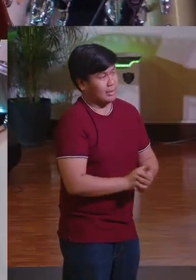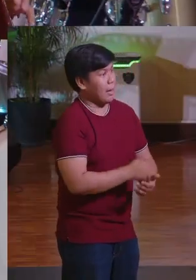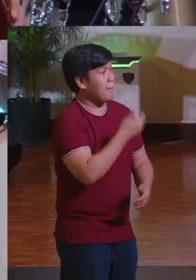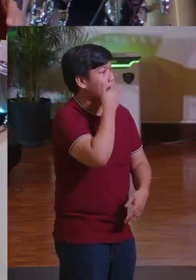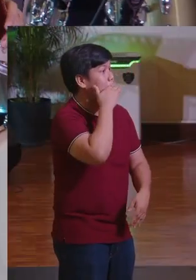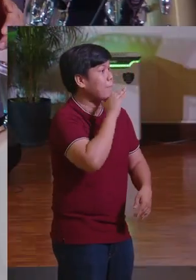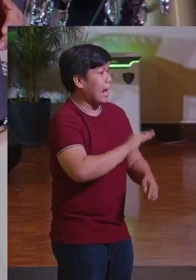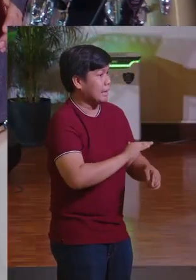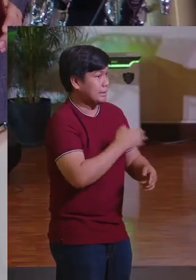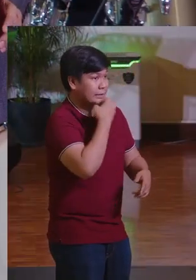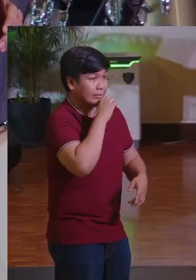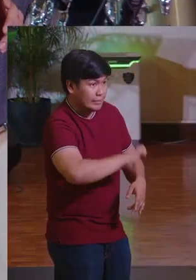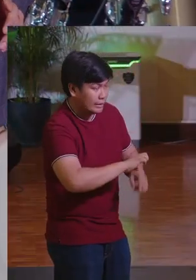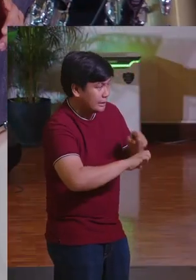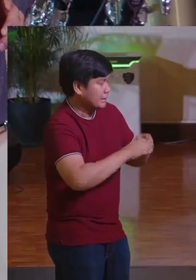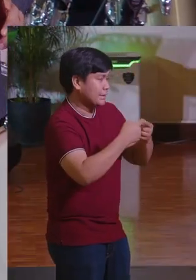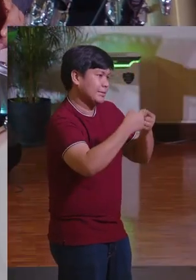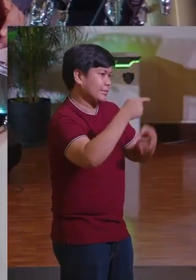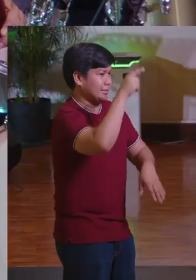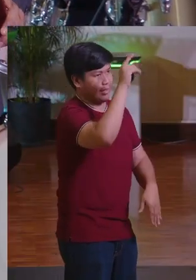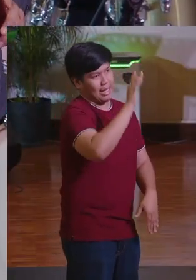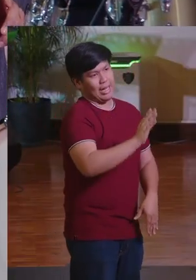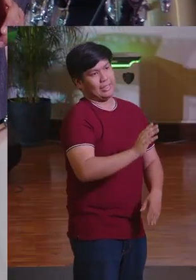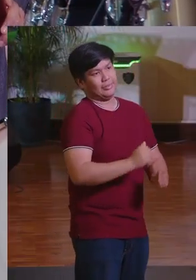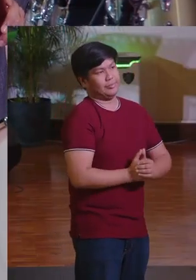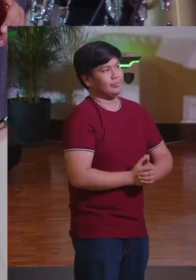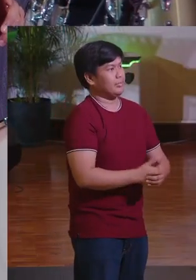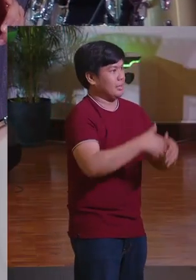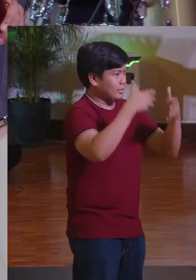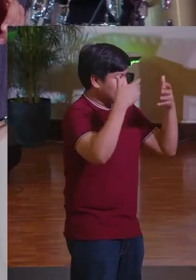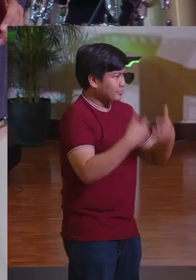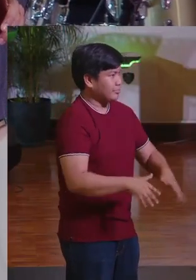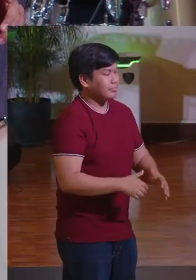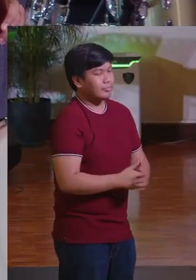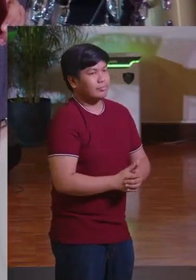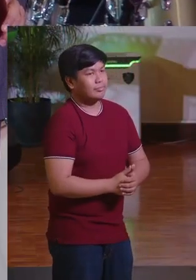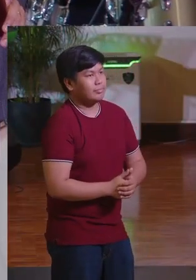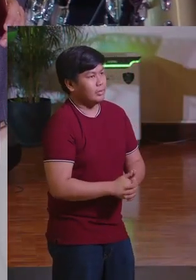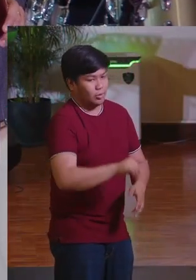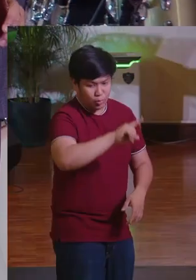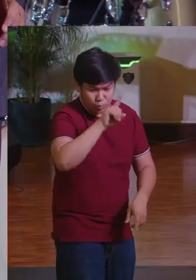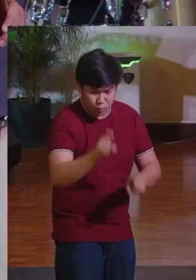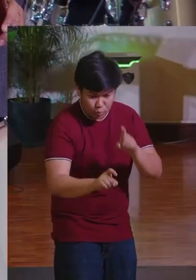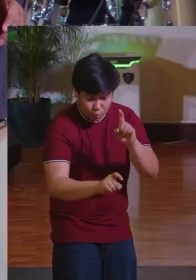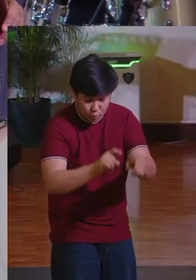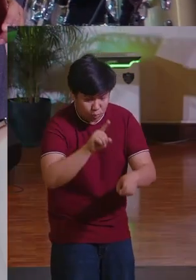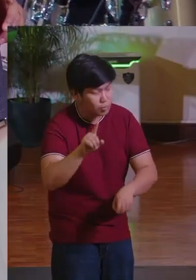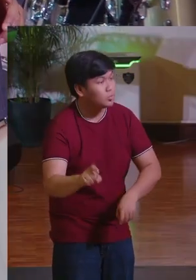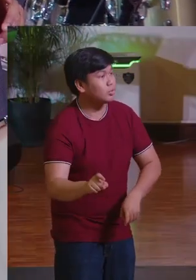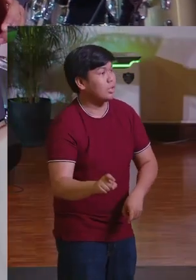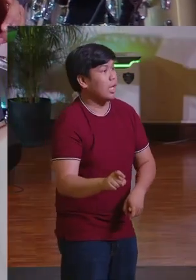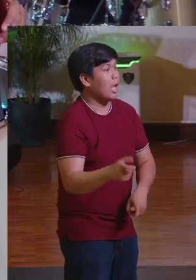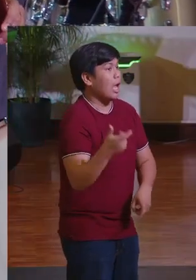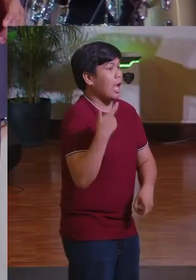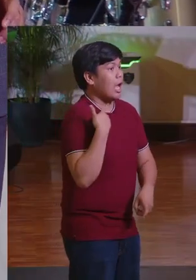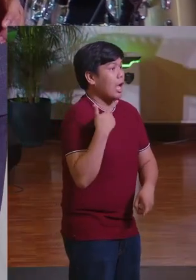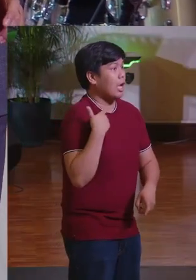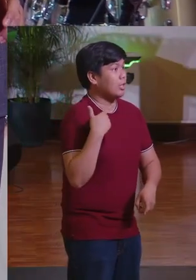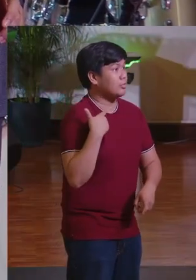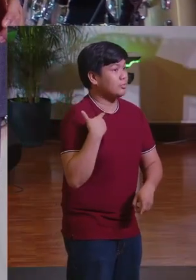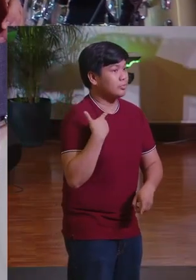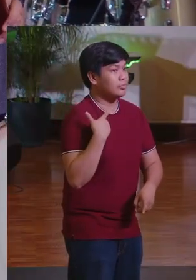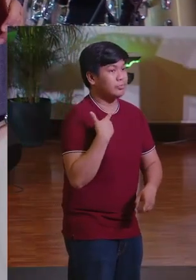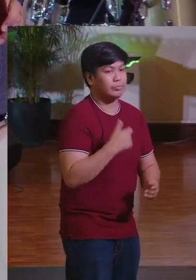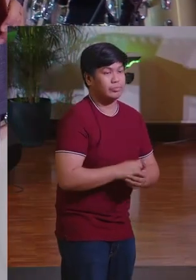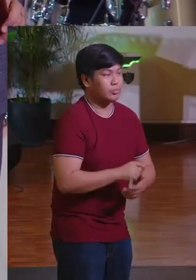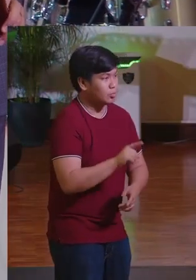God. At yung pangatlo at pang-apat na tanong, parang merong tema na pare-pareho.